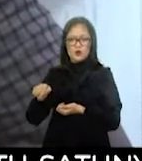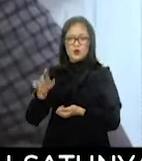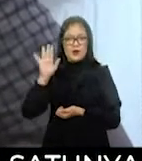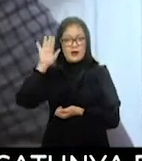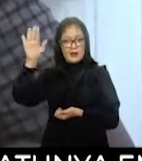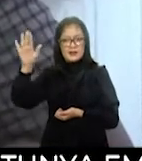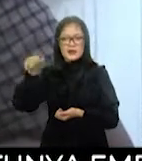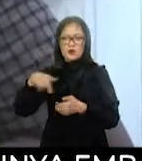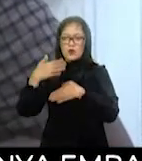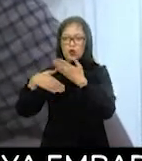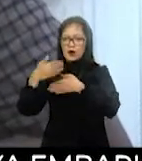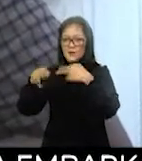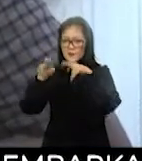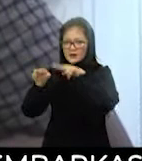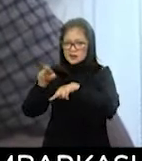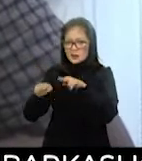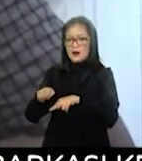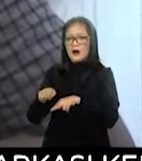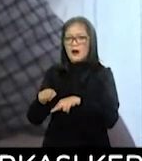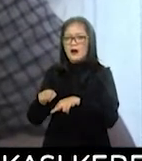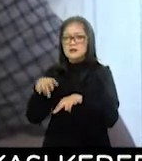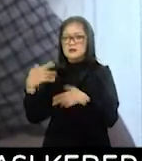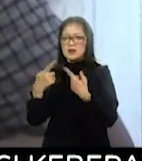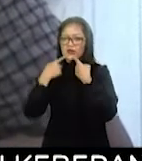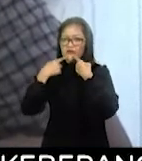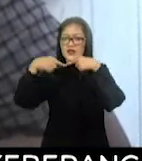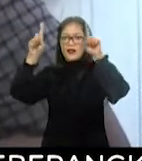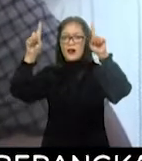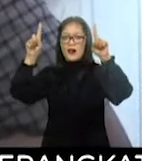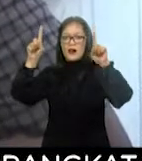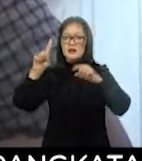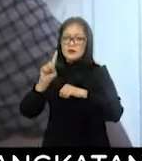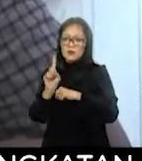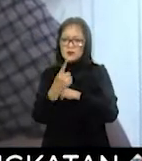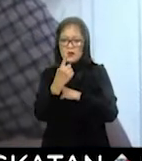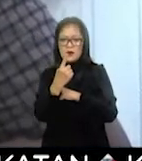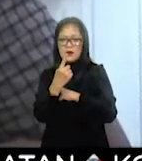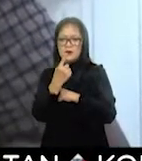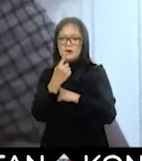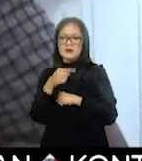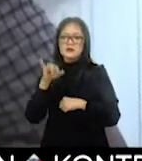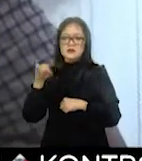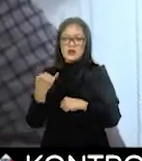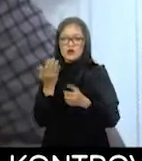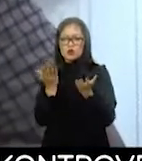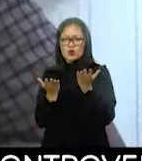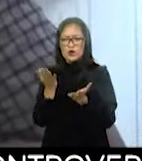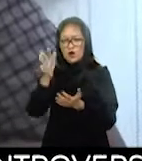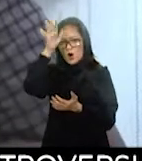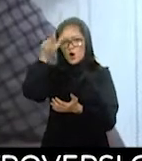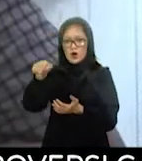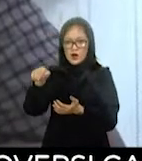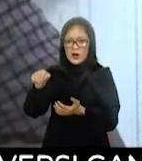serangkaian penyelidikan terhadap viralnya yang diduga oknum ya Hai